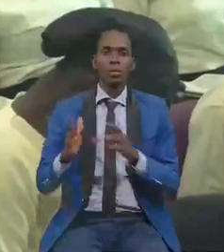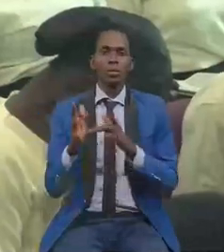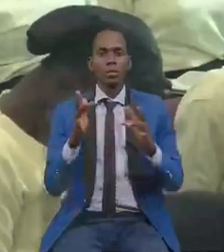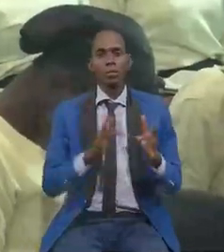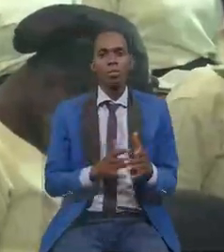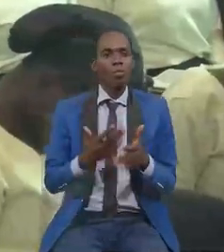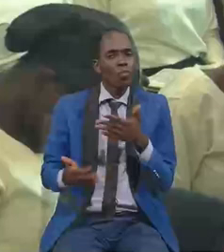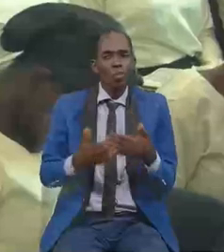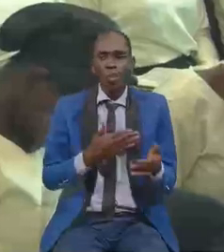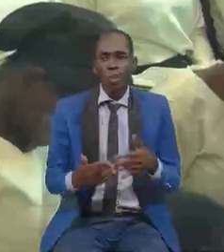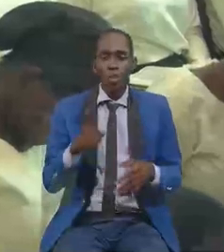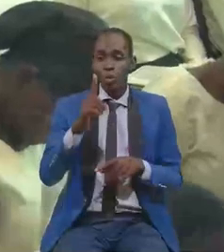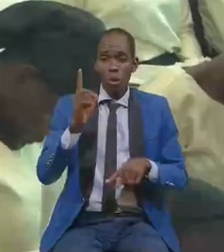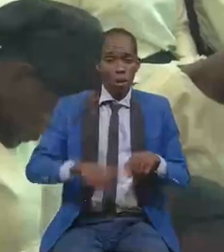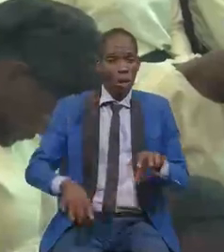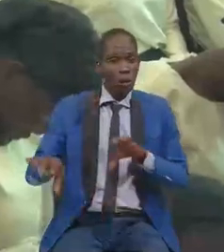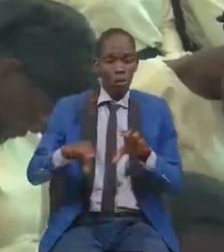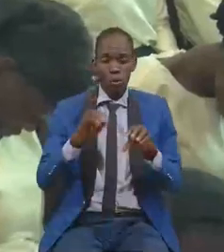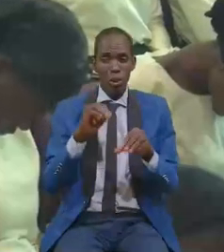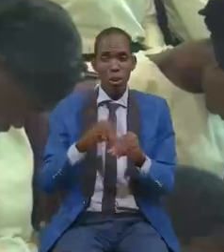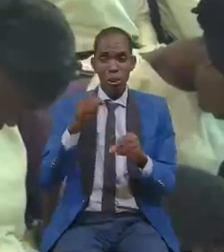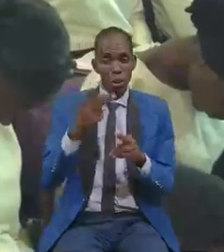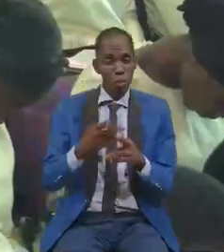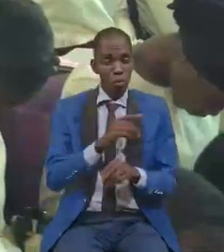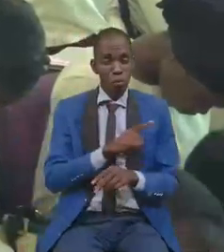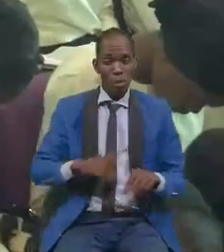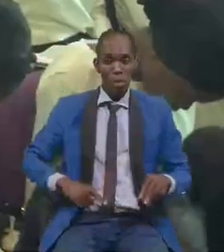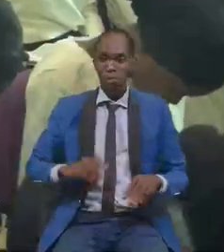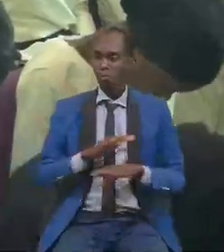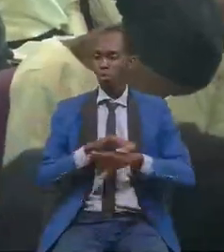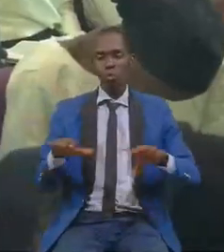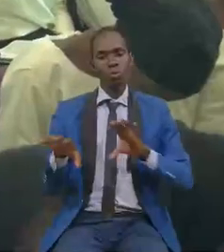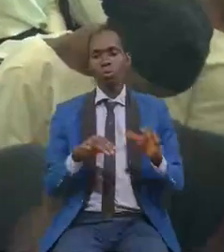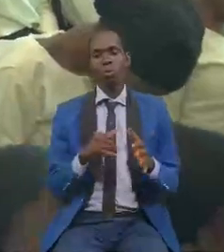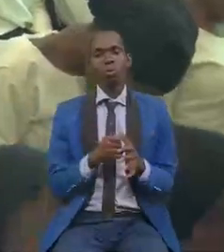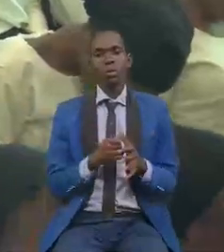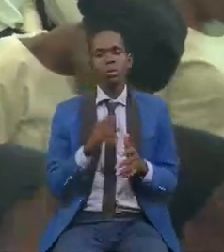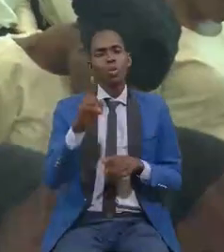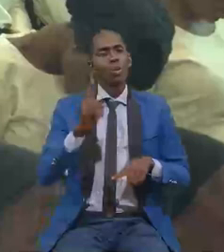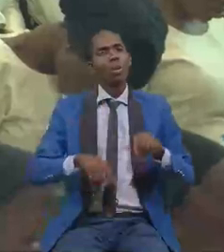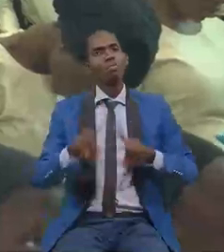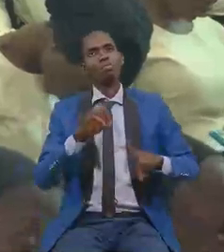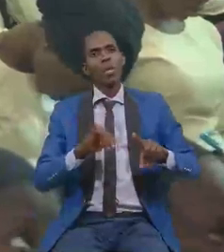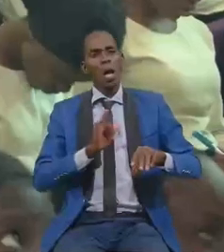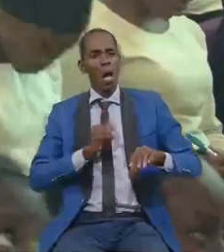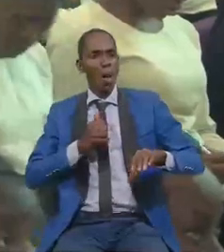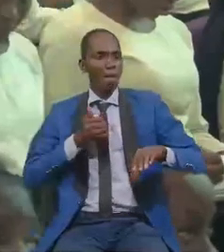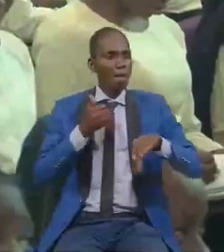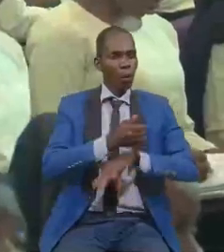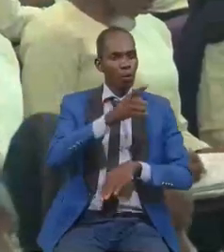que vous ne pouvez pas faire au nom du Seigneur, il ne faut pas le faire. Vous ne pouvez pas dire que je t'insulte au nom de